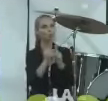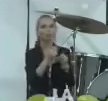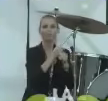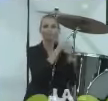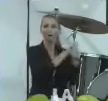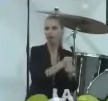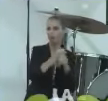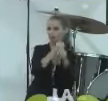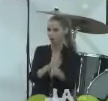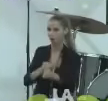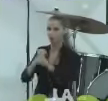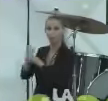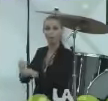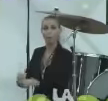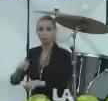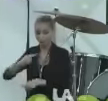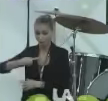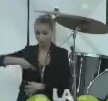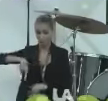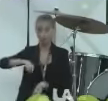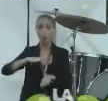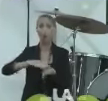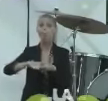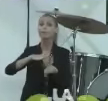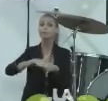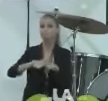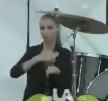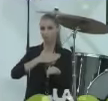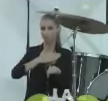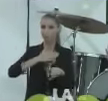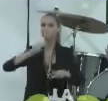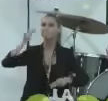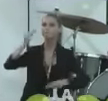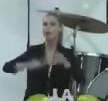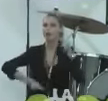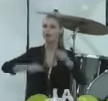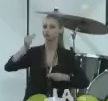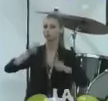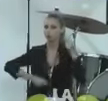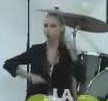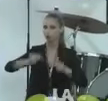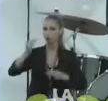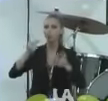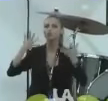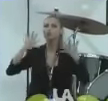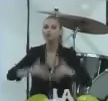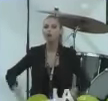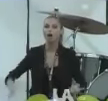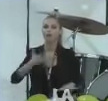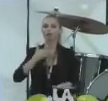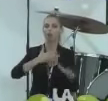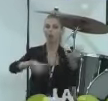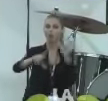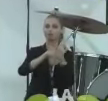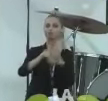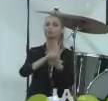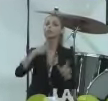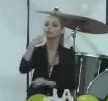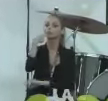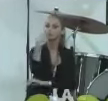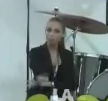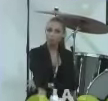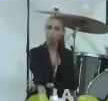la parte di mia competenza, quella del bilancio, è già una legge e dice che non deve comportare nuovi